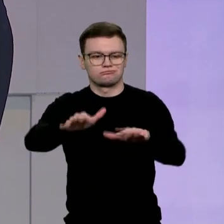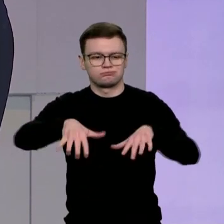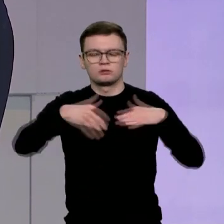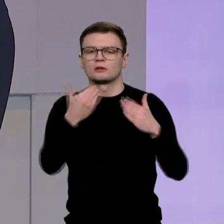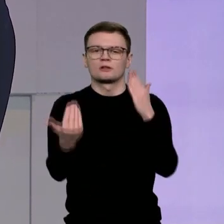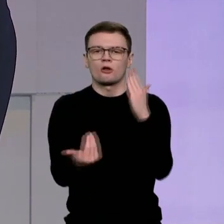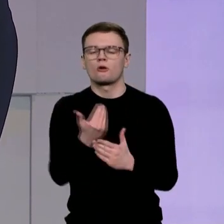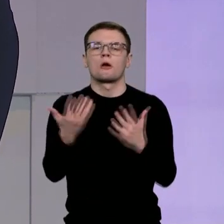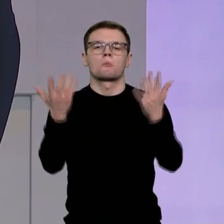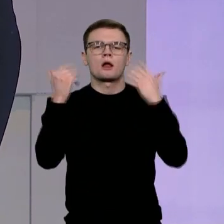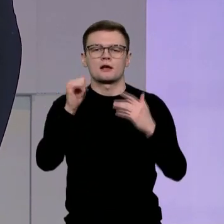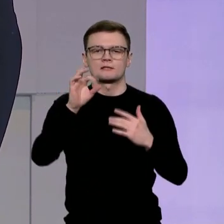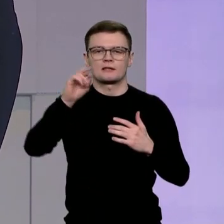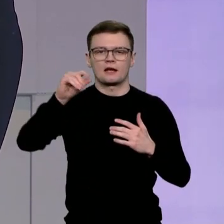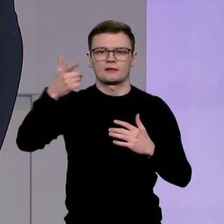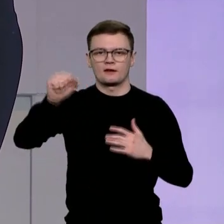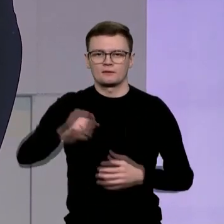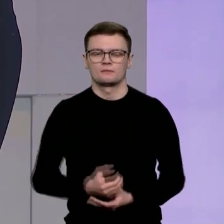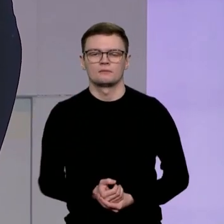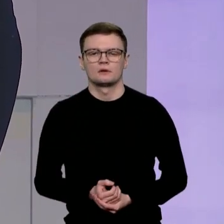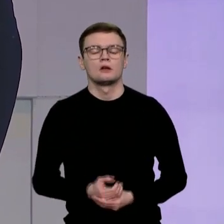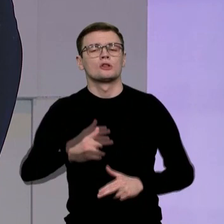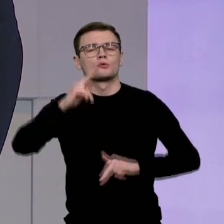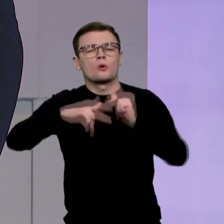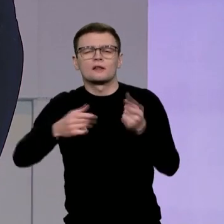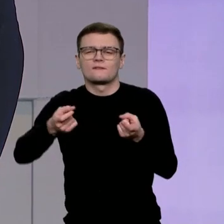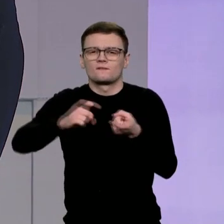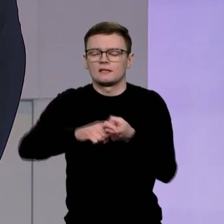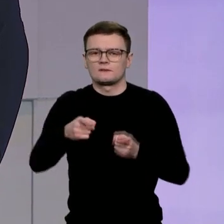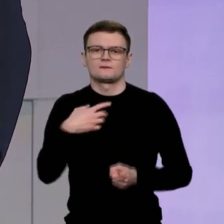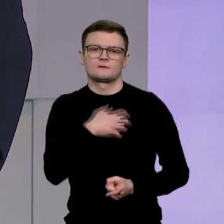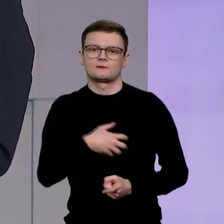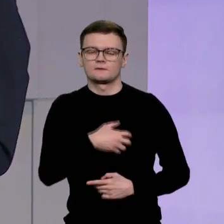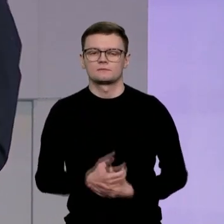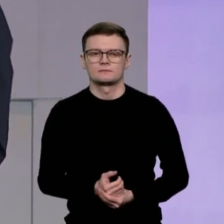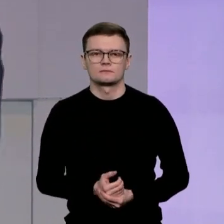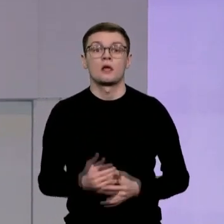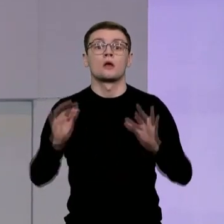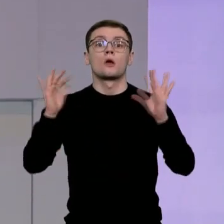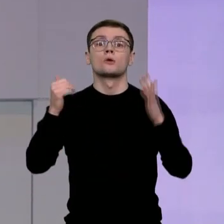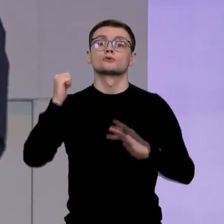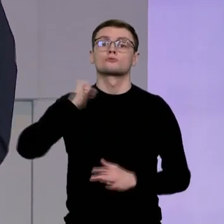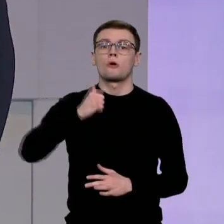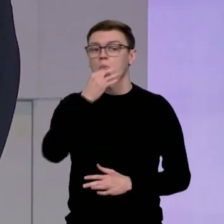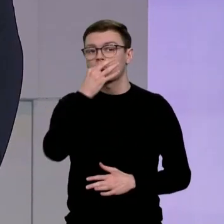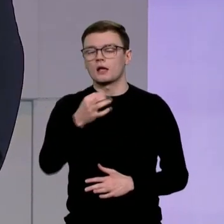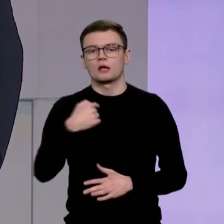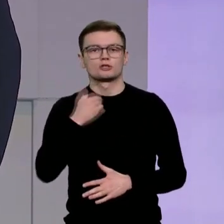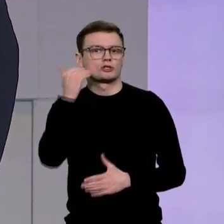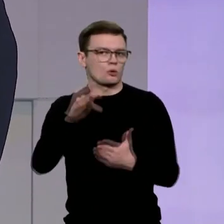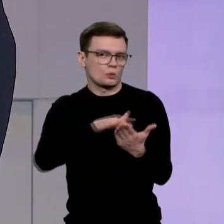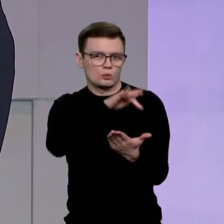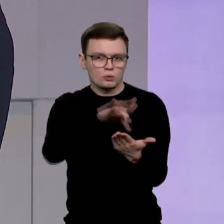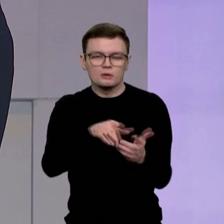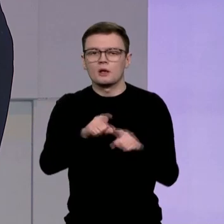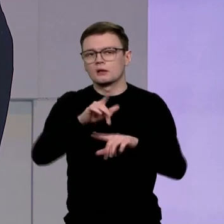estradai buvo smagu. Tai nuotaikos klausimas. Labai labai svarbus nuotaikos klausimas. Jeigu žmogus sakys, aš esu iš Šiaulių ir dėl to jausis